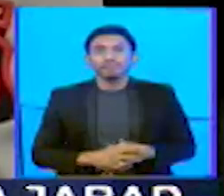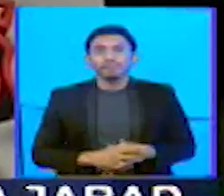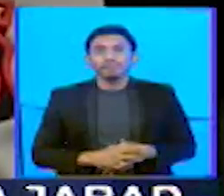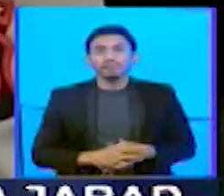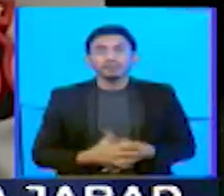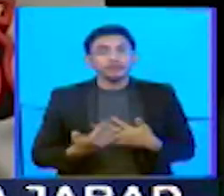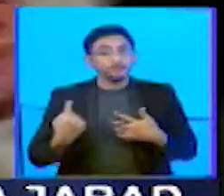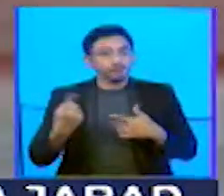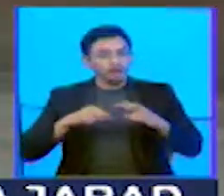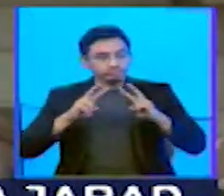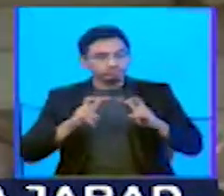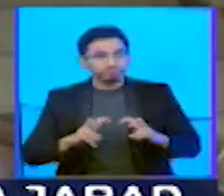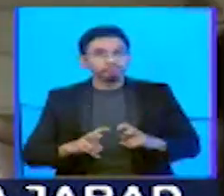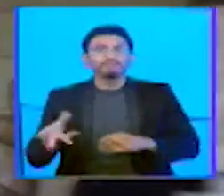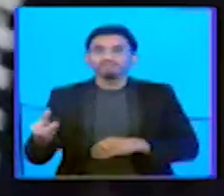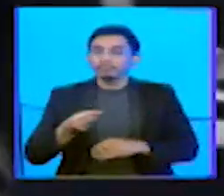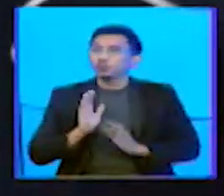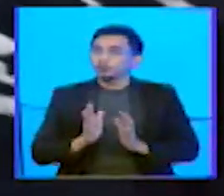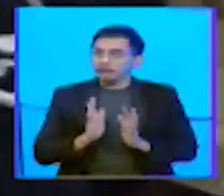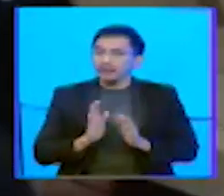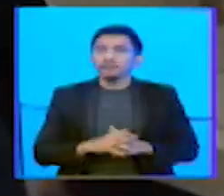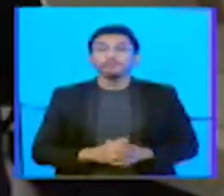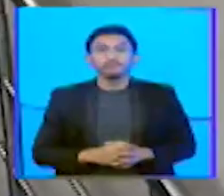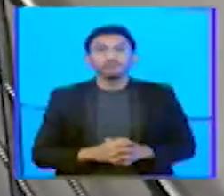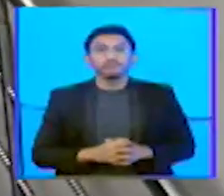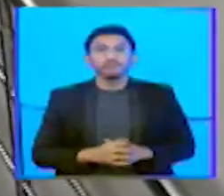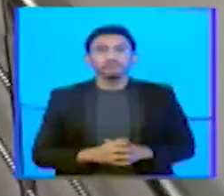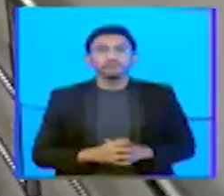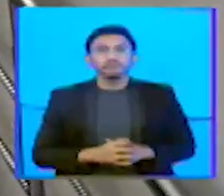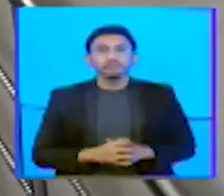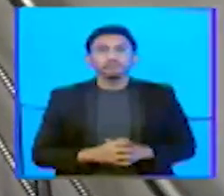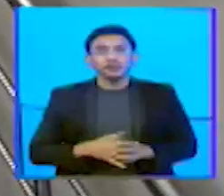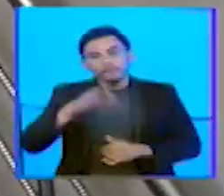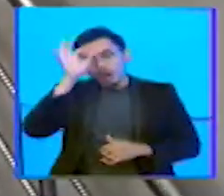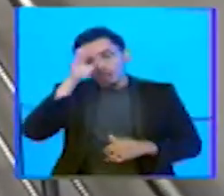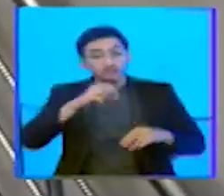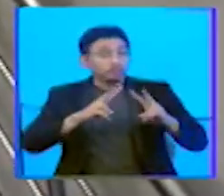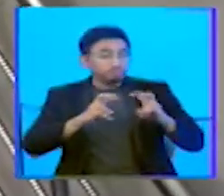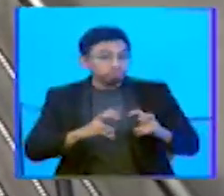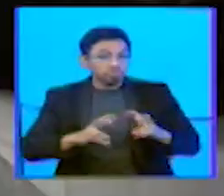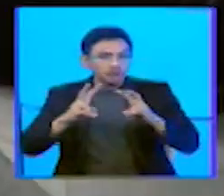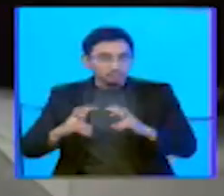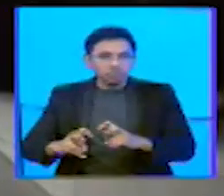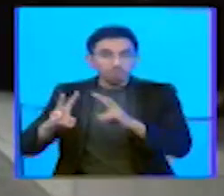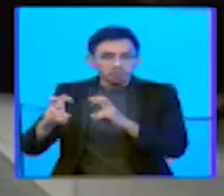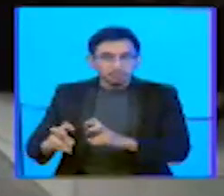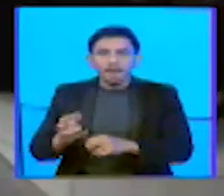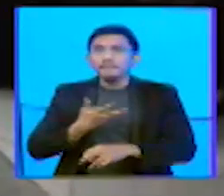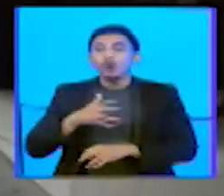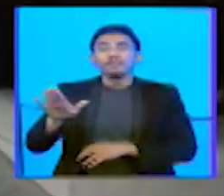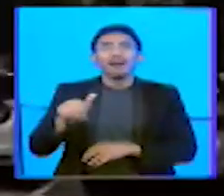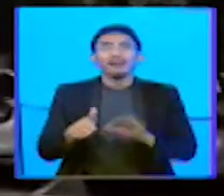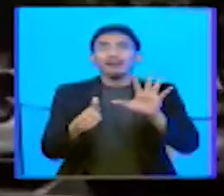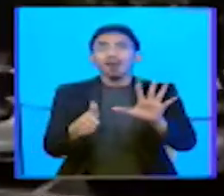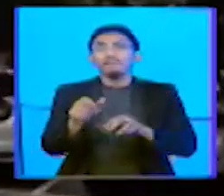sebagai alat bukti Hai polisi juga telah memastikan akan melakukan pemanggilan terhadap enam wanita